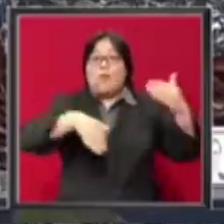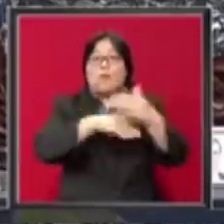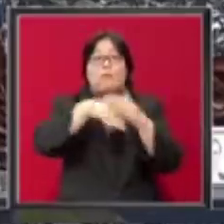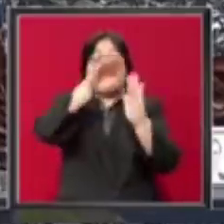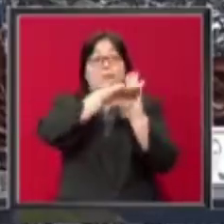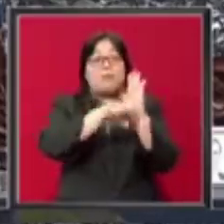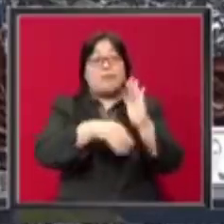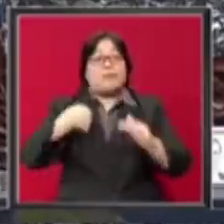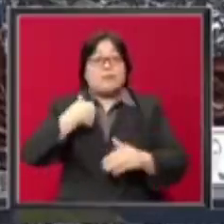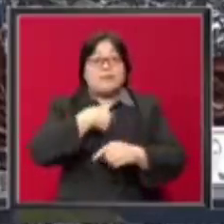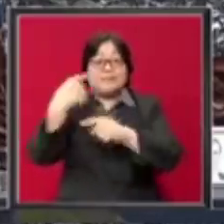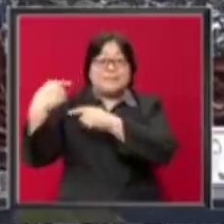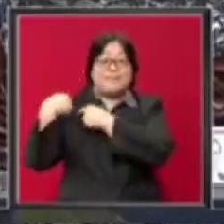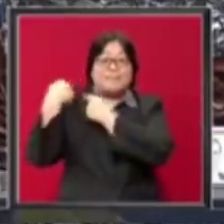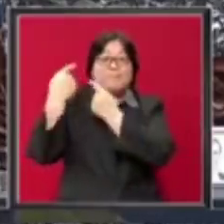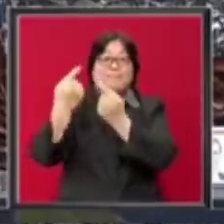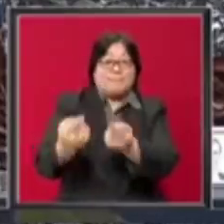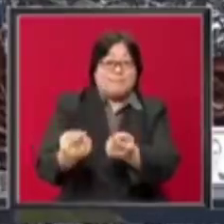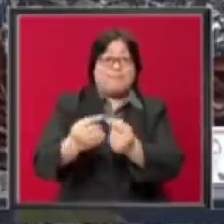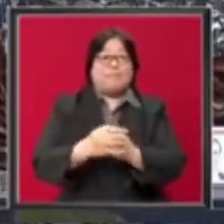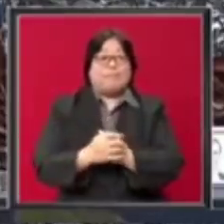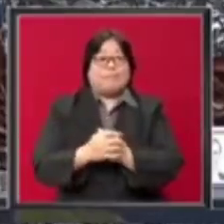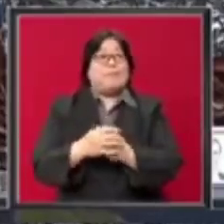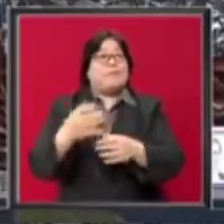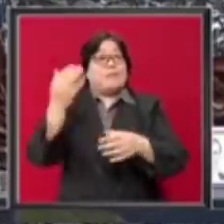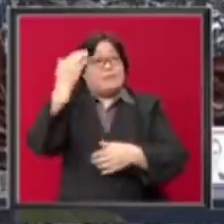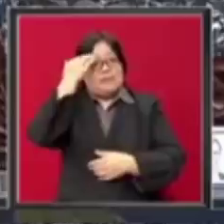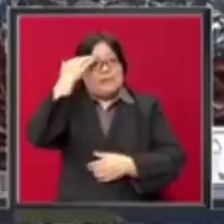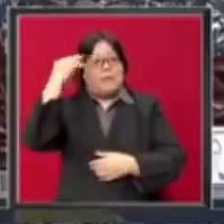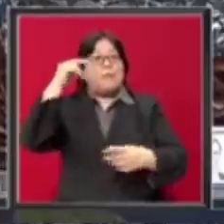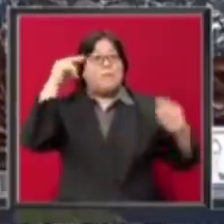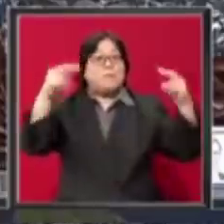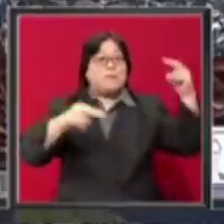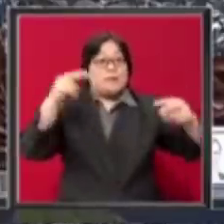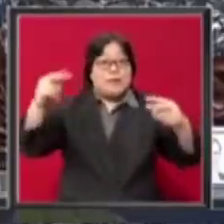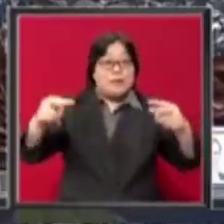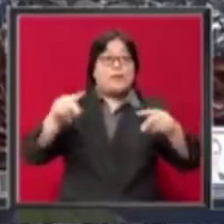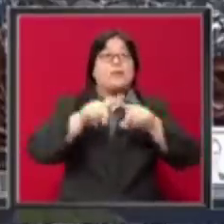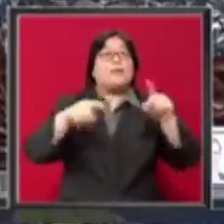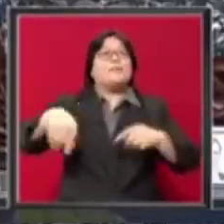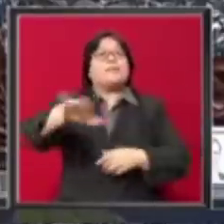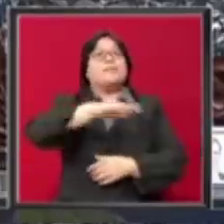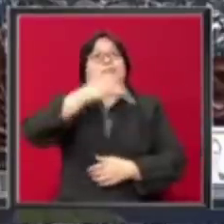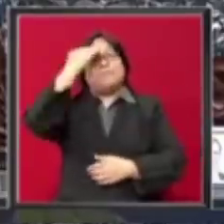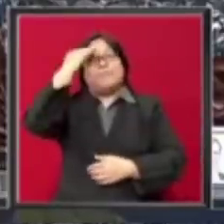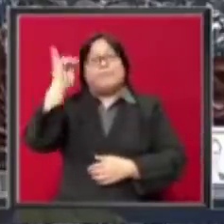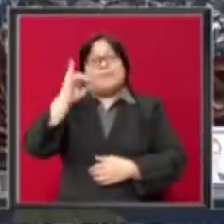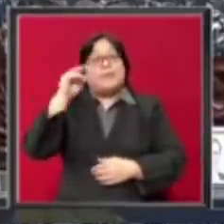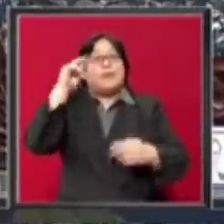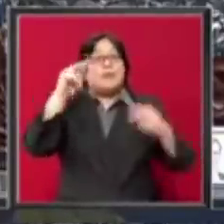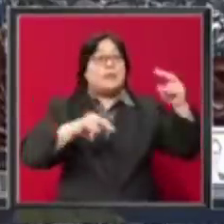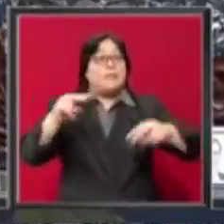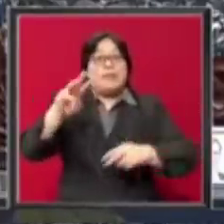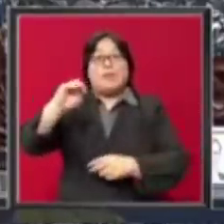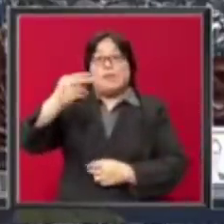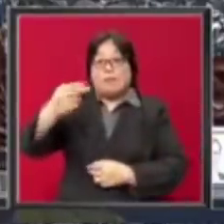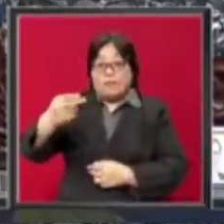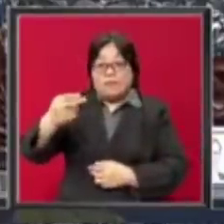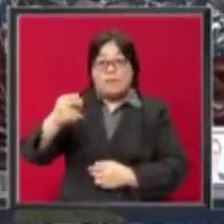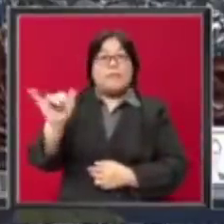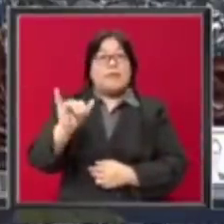kita lakukan selama ini mengambil kira pandangan-pandangan. Tapi seperti mana kita tahu juga, pandangan-pandangan Kementerian Kesihatan